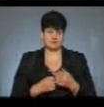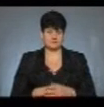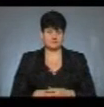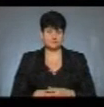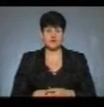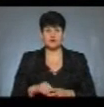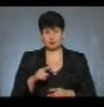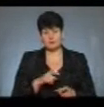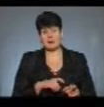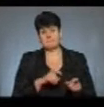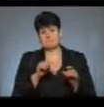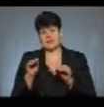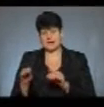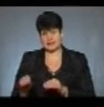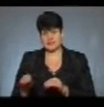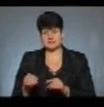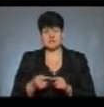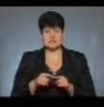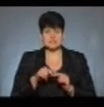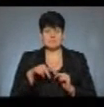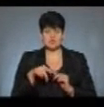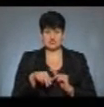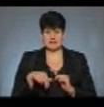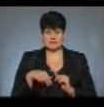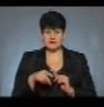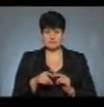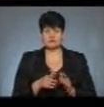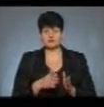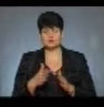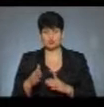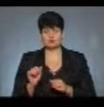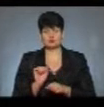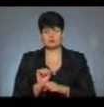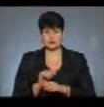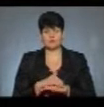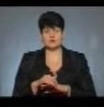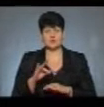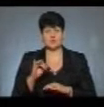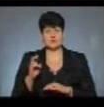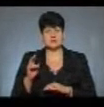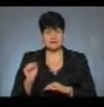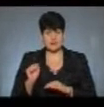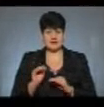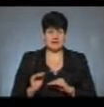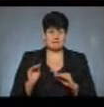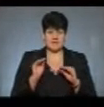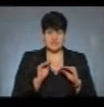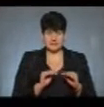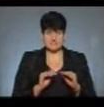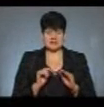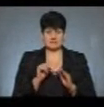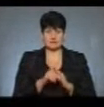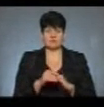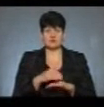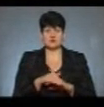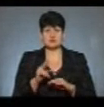з автомобілем. Тому ми перенесли цей пішохідний перехід в сторону зупинки по вулиці Руській і перенесли вглиб вулиці